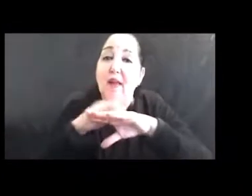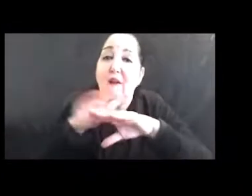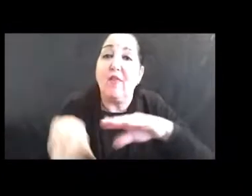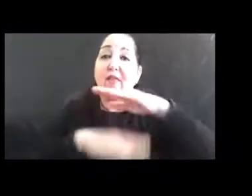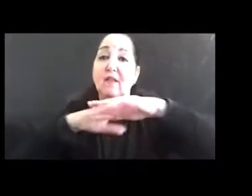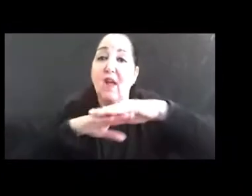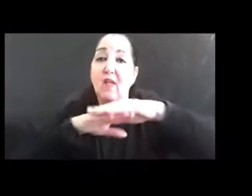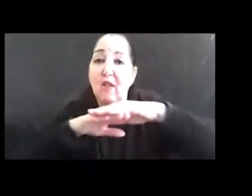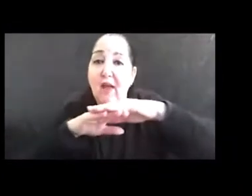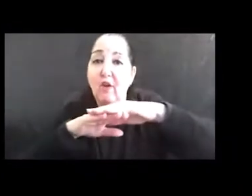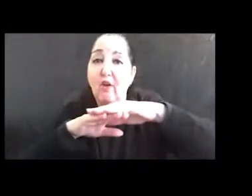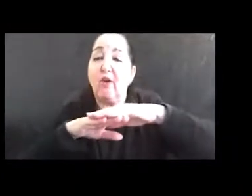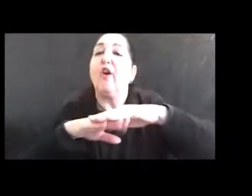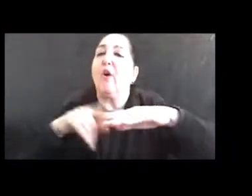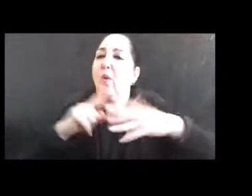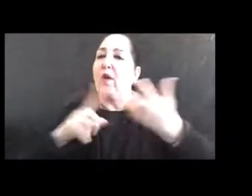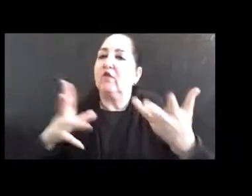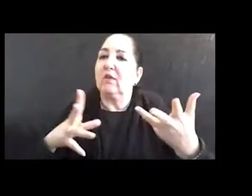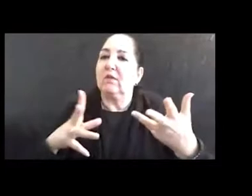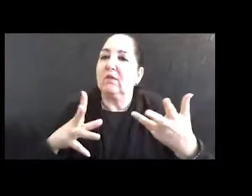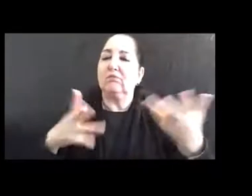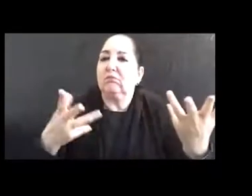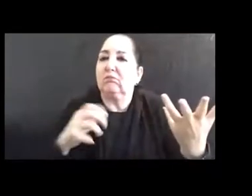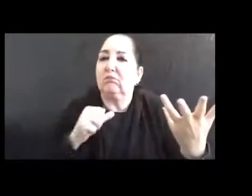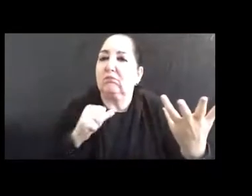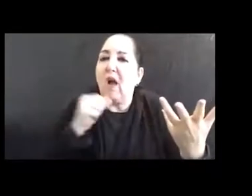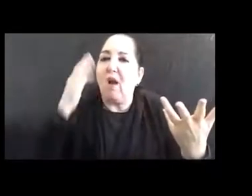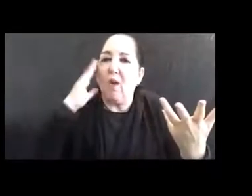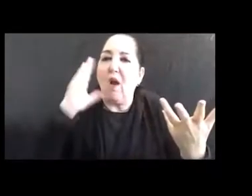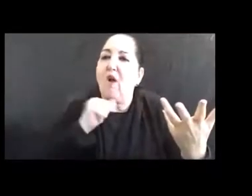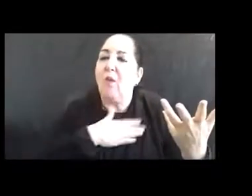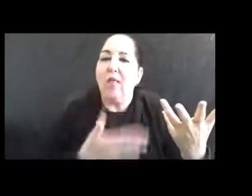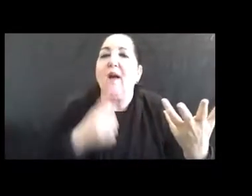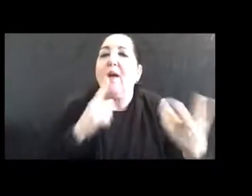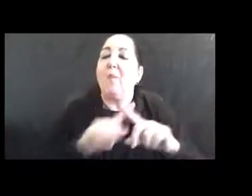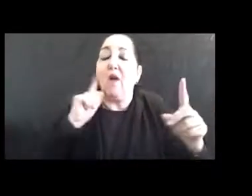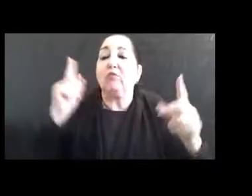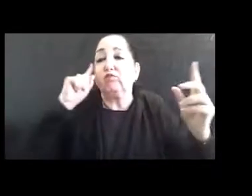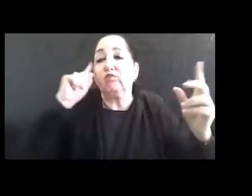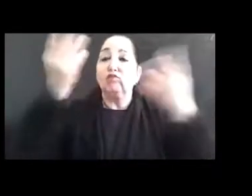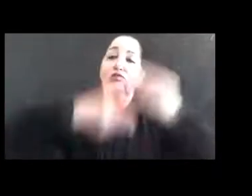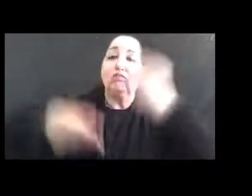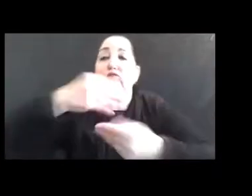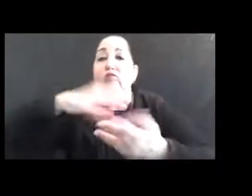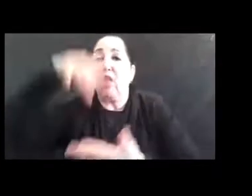atas, layer bawah sadarnya yang berkolektif. Yang di atasnya bisa bikin acara,